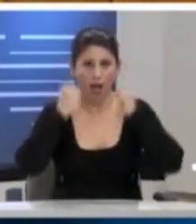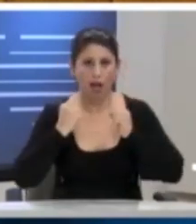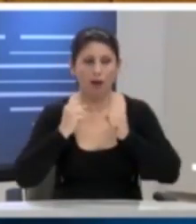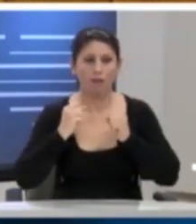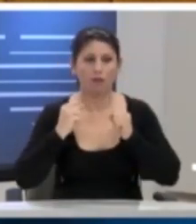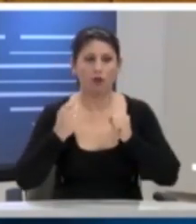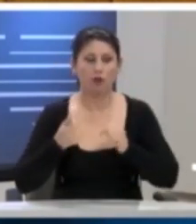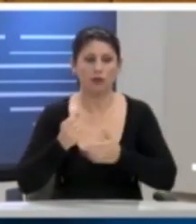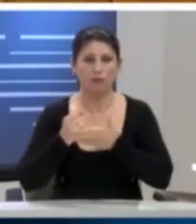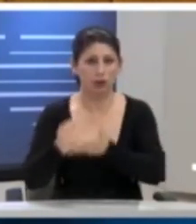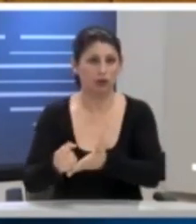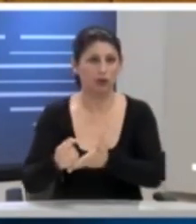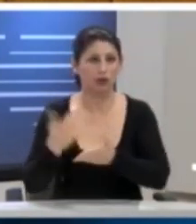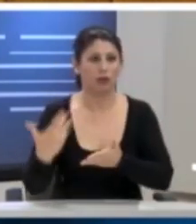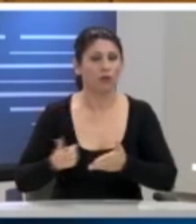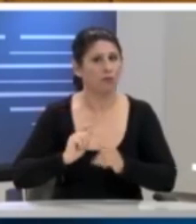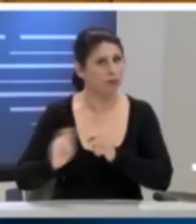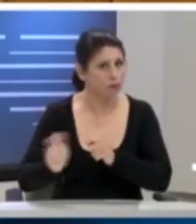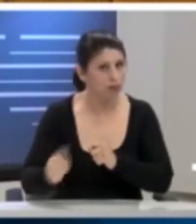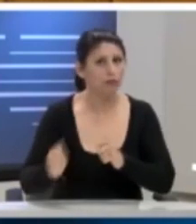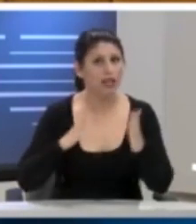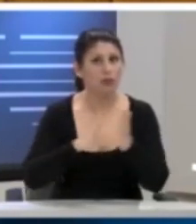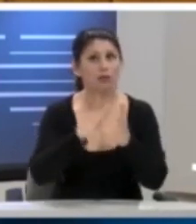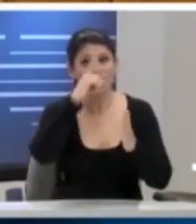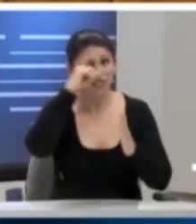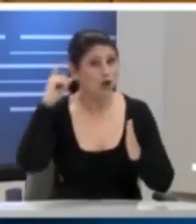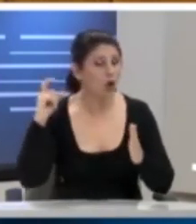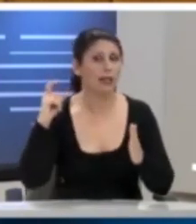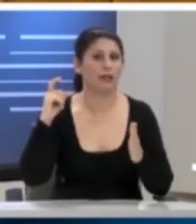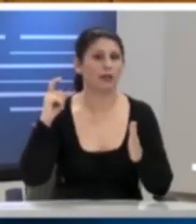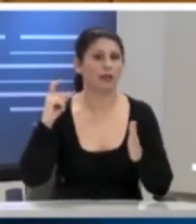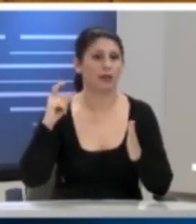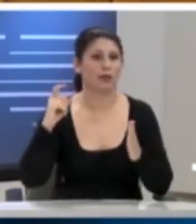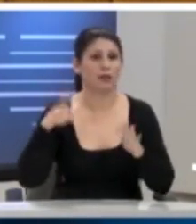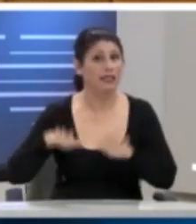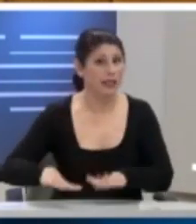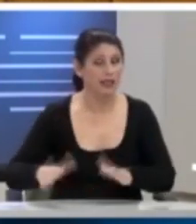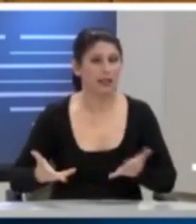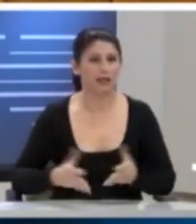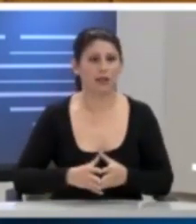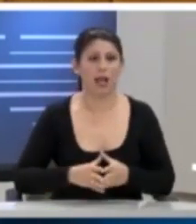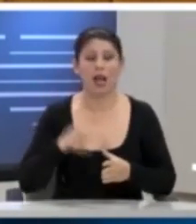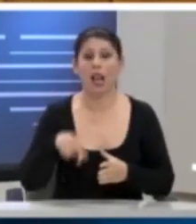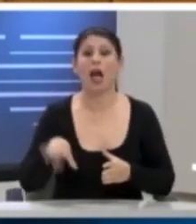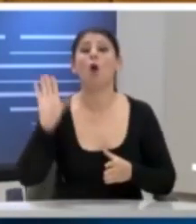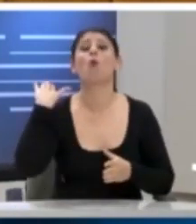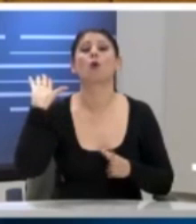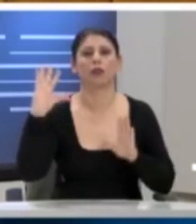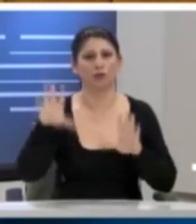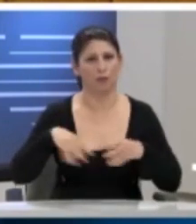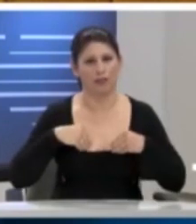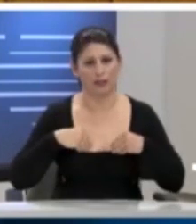αποζημίωση, τελειώνω κύριε Πρόεδρε, η οποία δίνεται για να αντιμετωπίσει τις δυσκολίες στις ενεργείες του. Όμως αυτό, ούτε